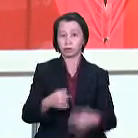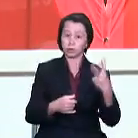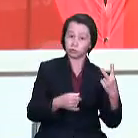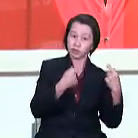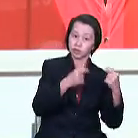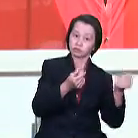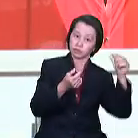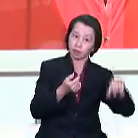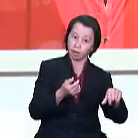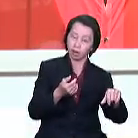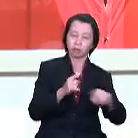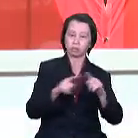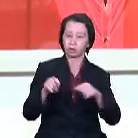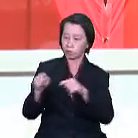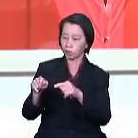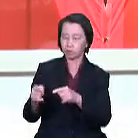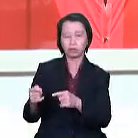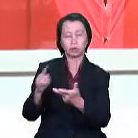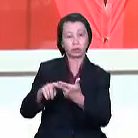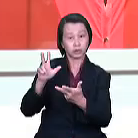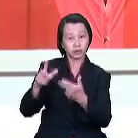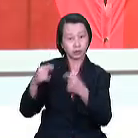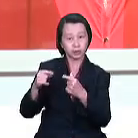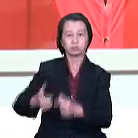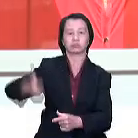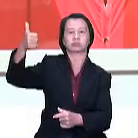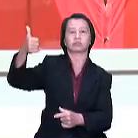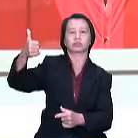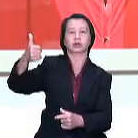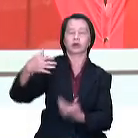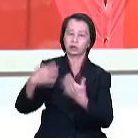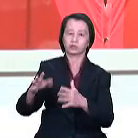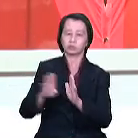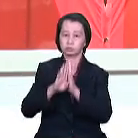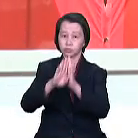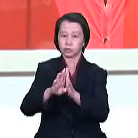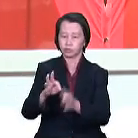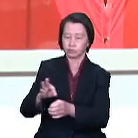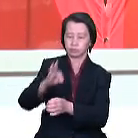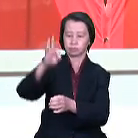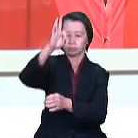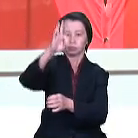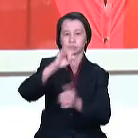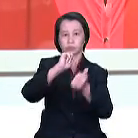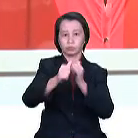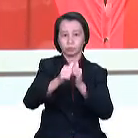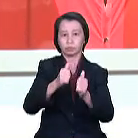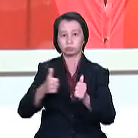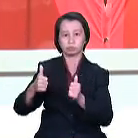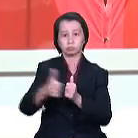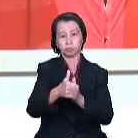perlawanan terdahulu namun bangkit di perlawanan akhir. Mereka telah membuktikan semangat sukan